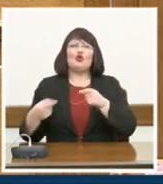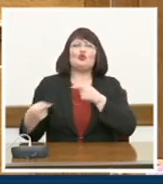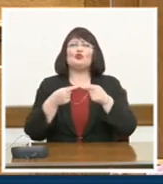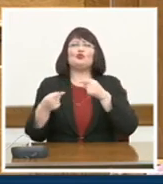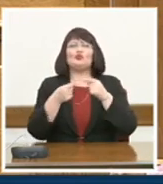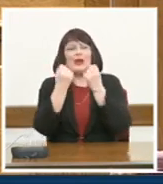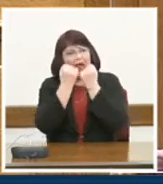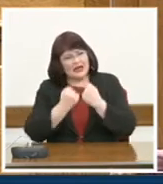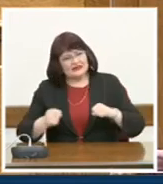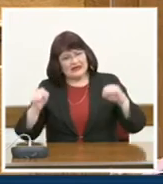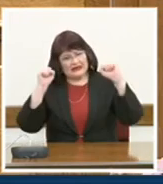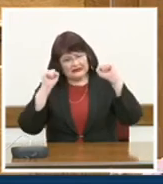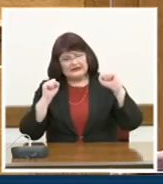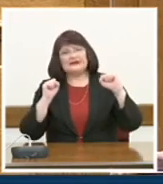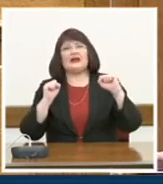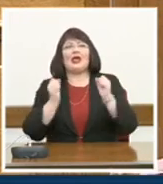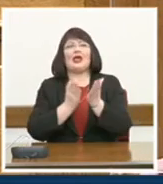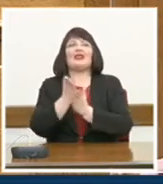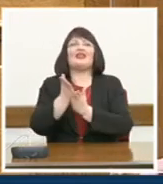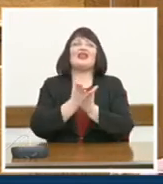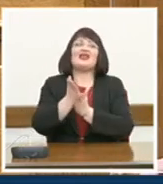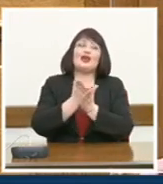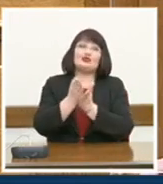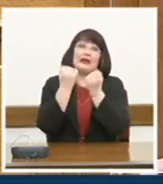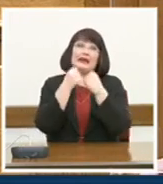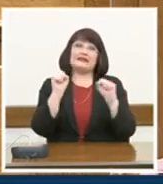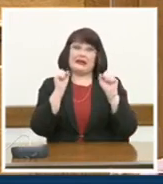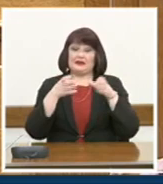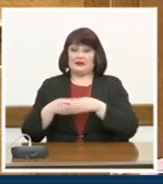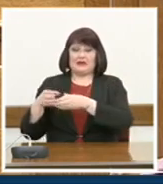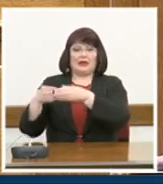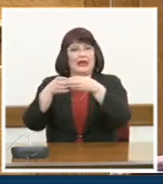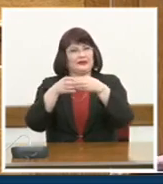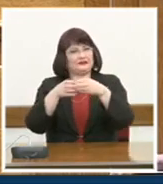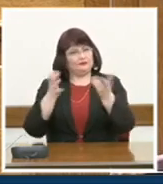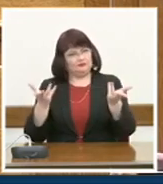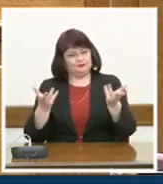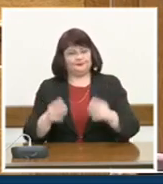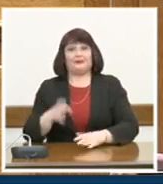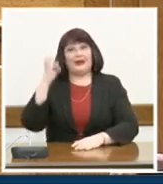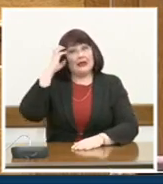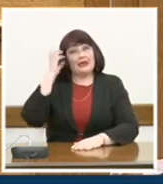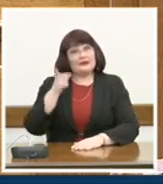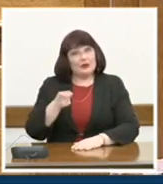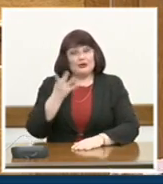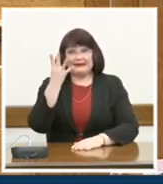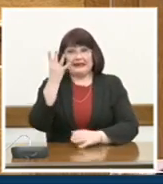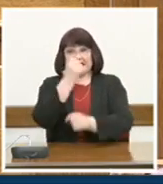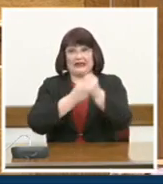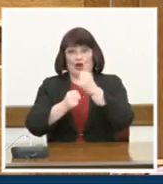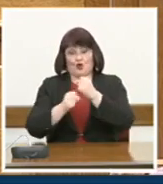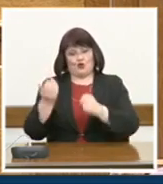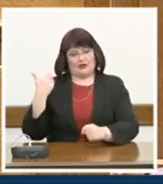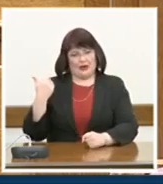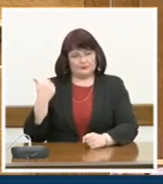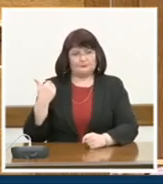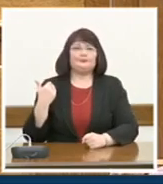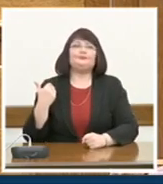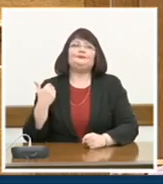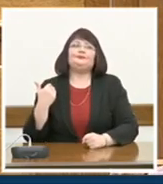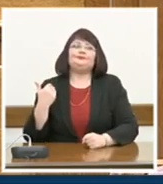της δικαιοσύνης και των δήθεν ανεξάρτητων αρχών. Να σας θυμίσουμε ότι πριν 4 χρόνια, όταν ήταν σε